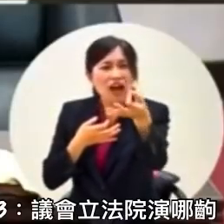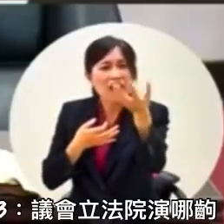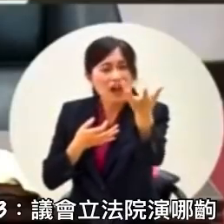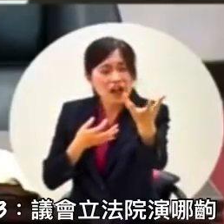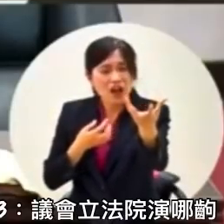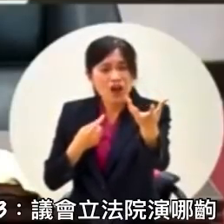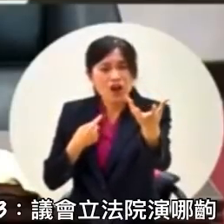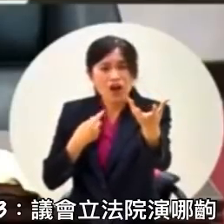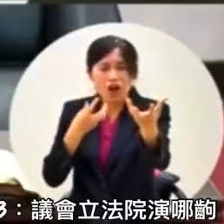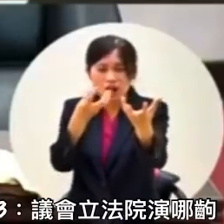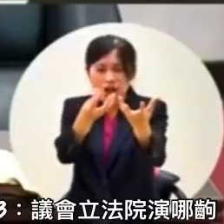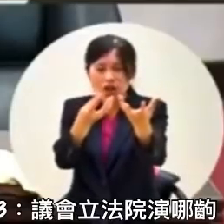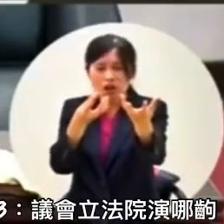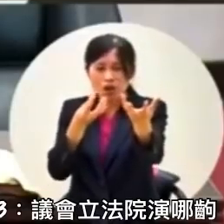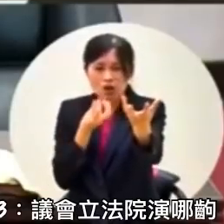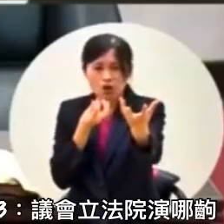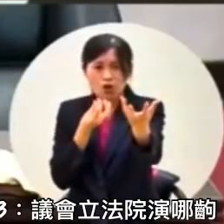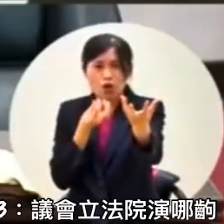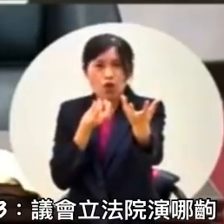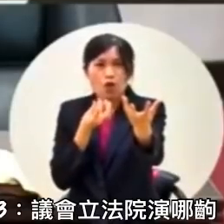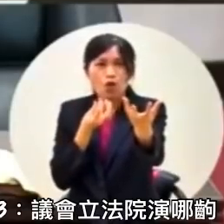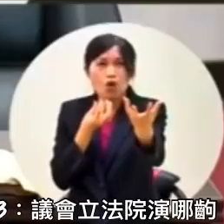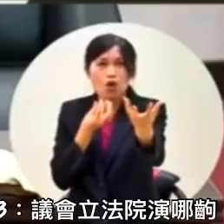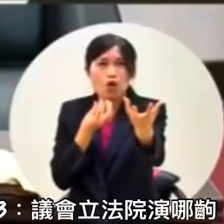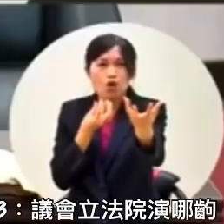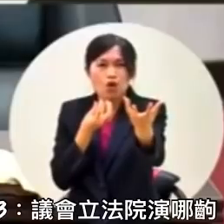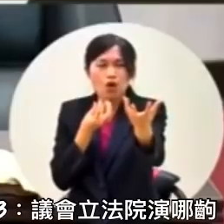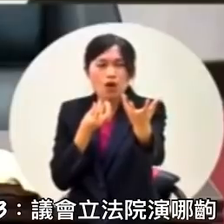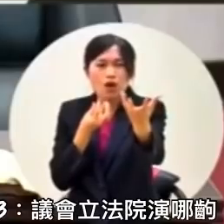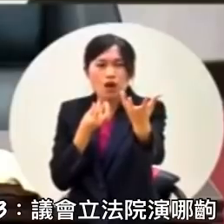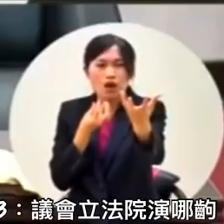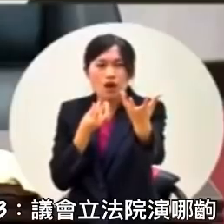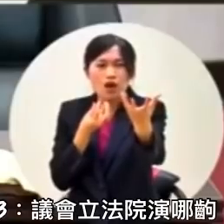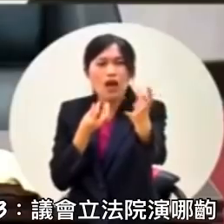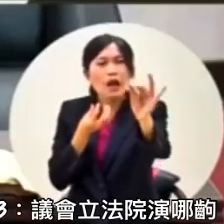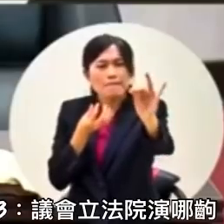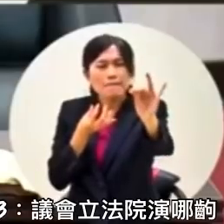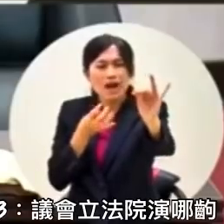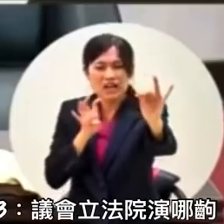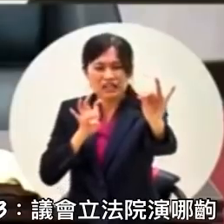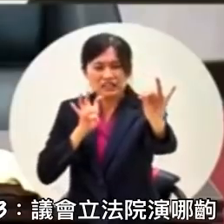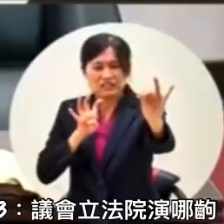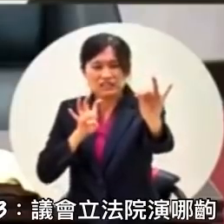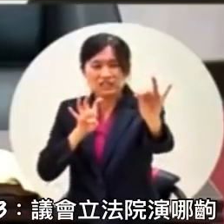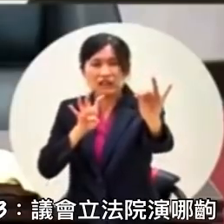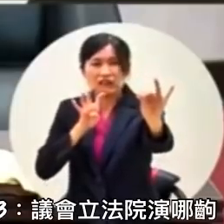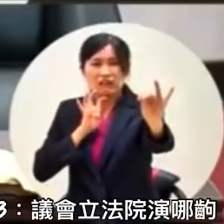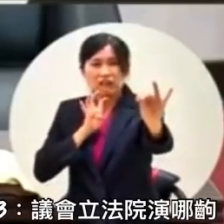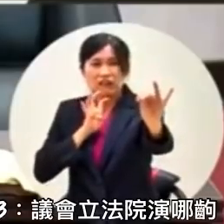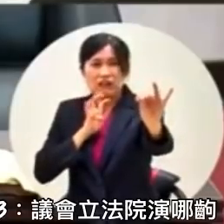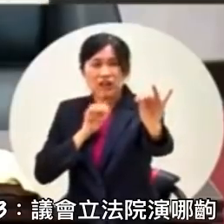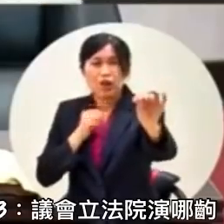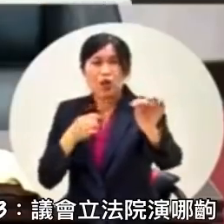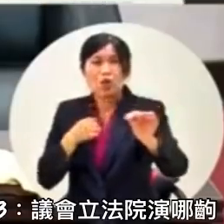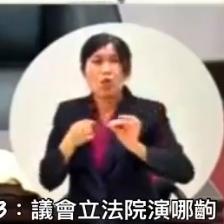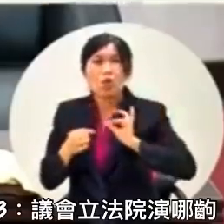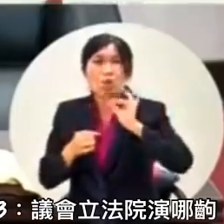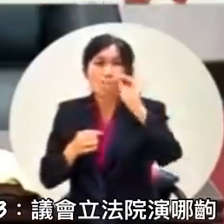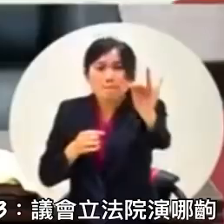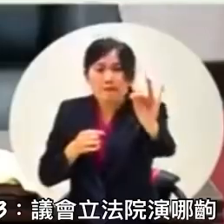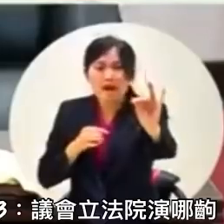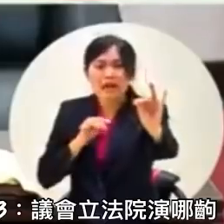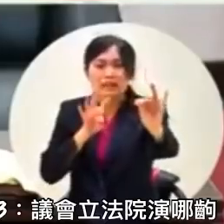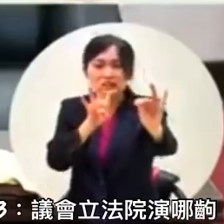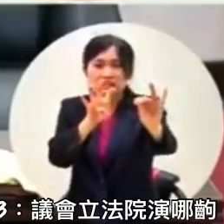是我们大概交给他的钱，他大概拨40%回给我们，这是大概的一个平均数